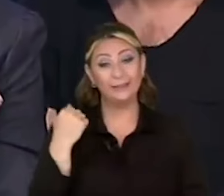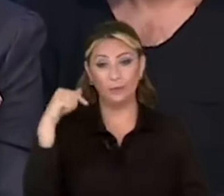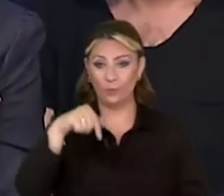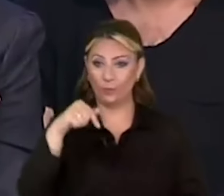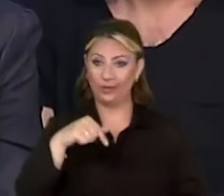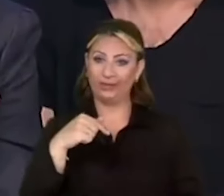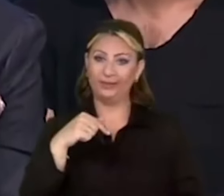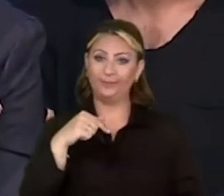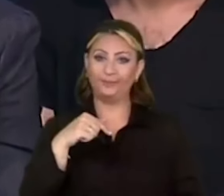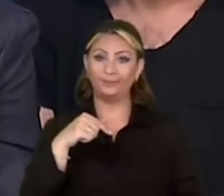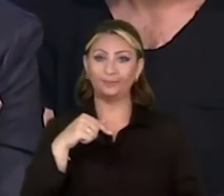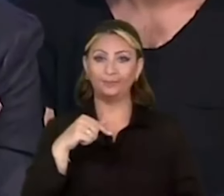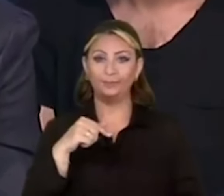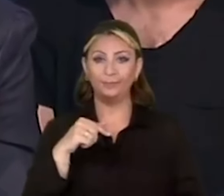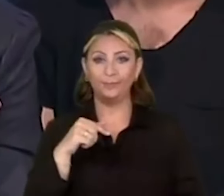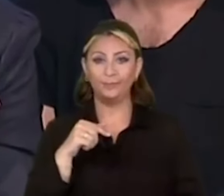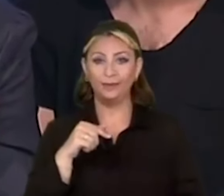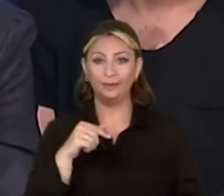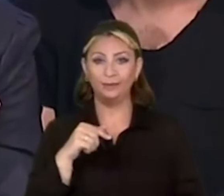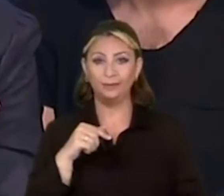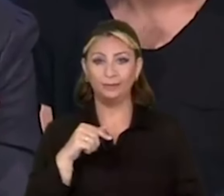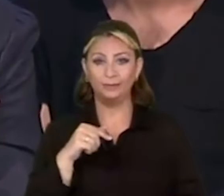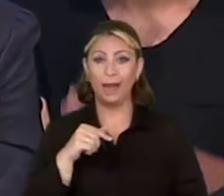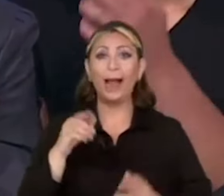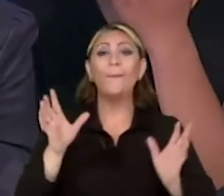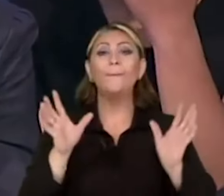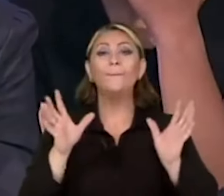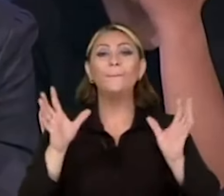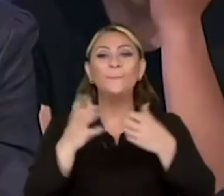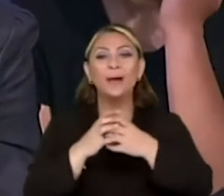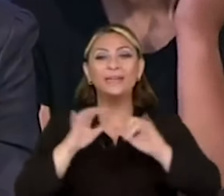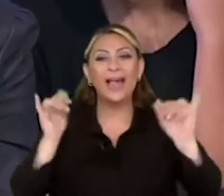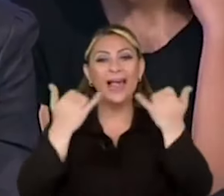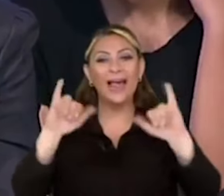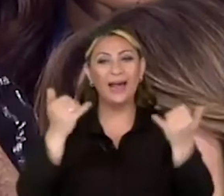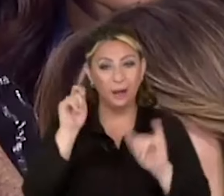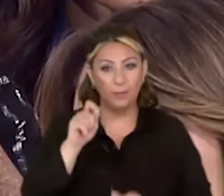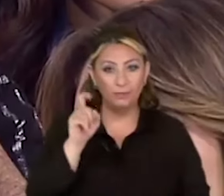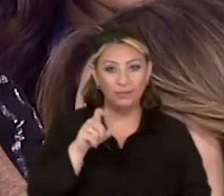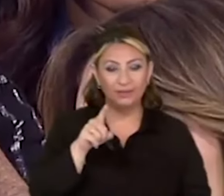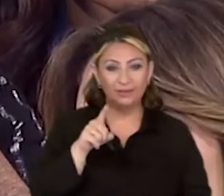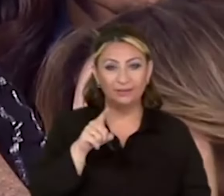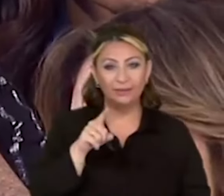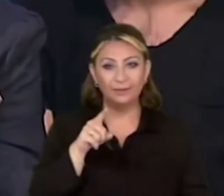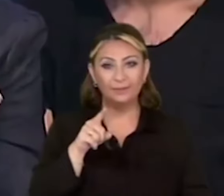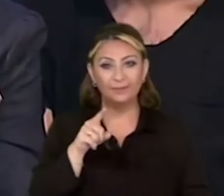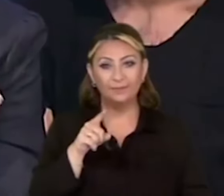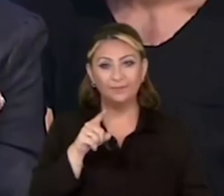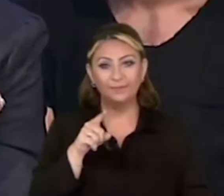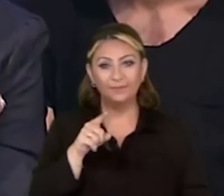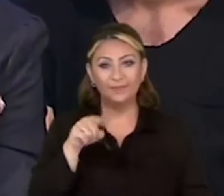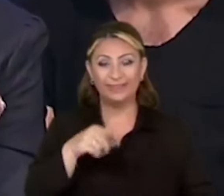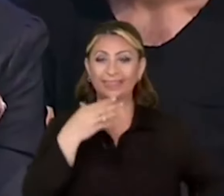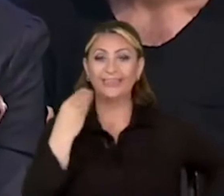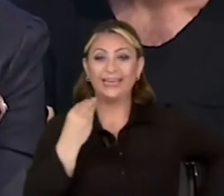bugünkü tabirle söyleyeyim, partilemek yapar mıydınız? Partilemek derken. Partilemek yani